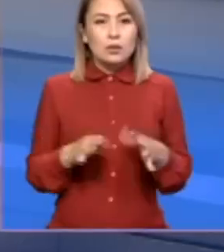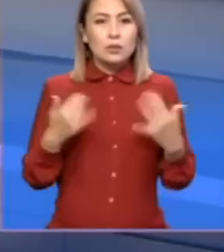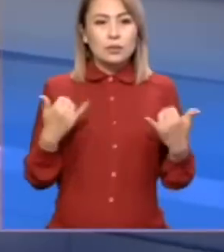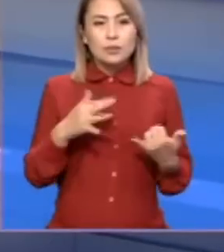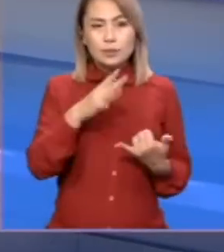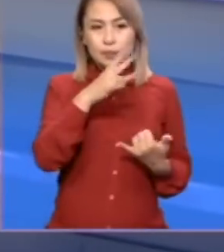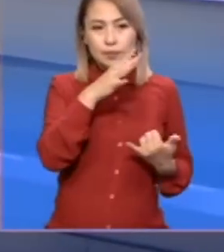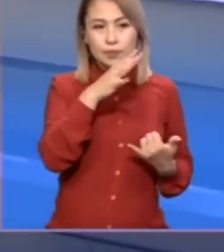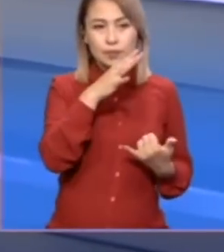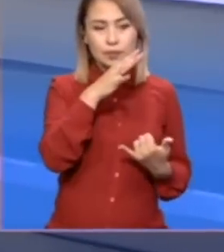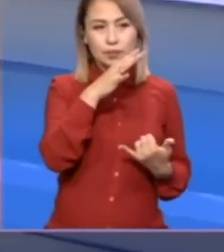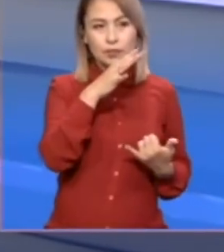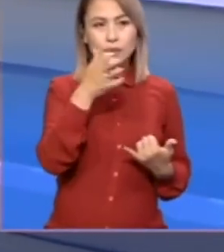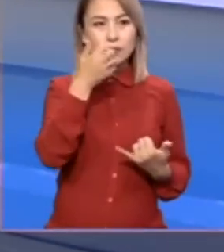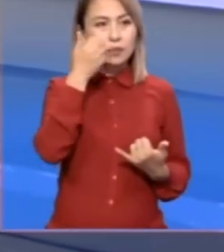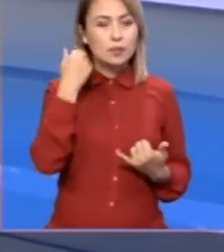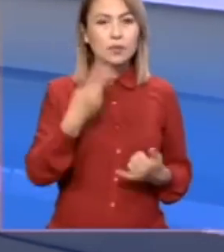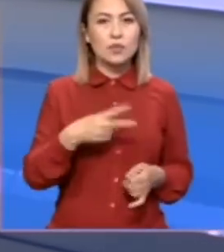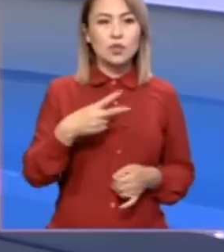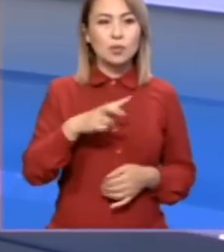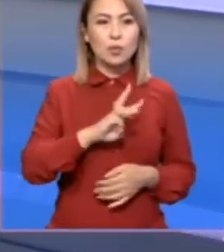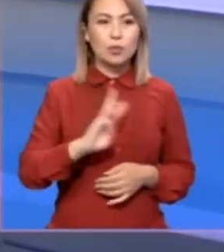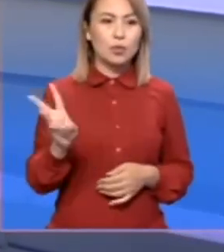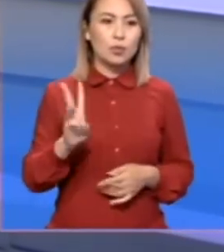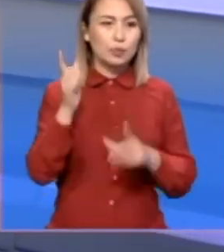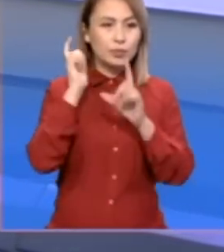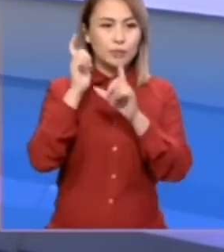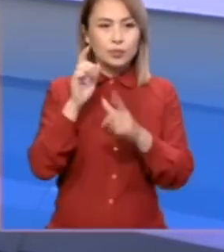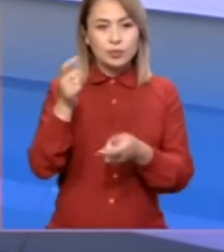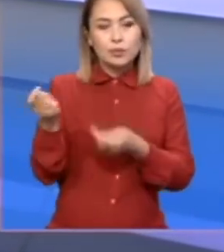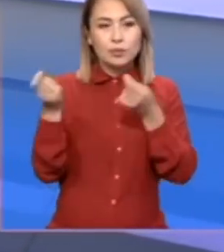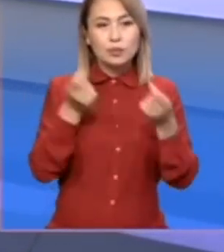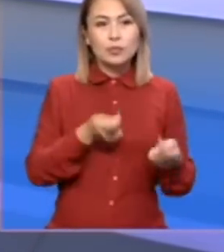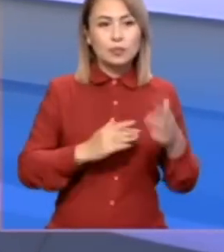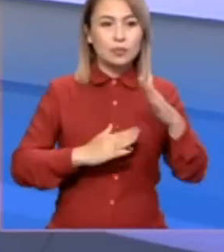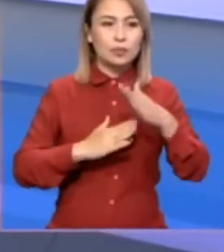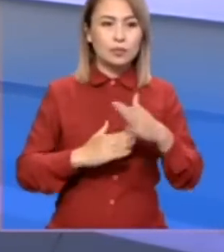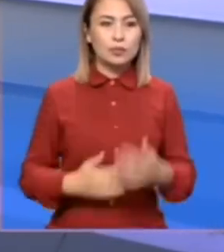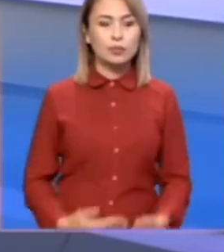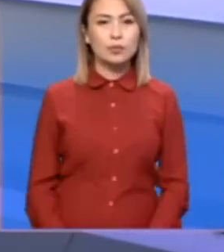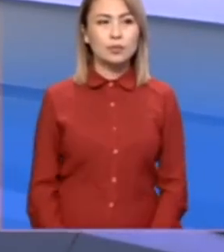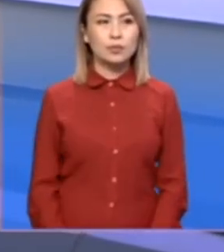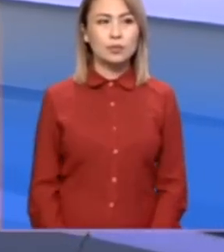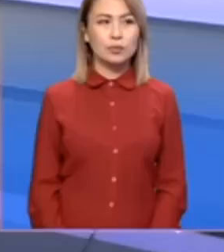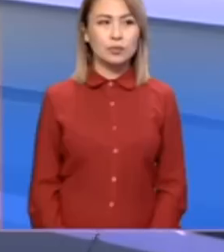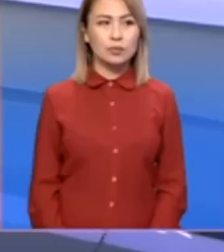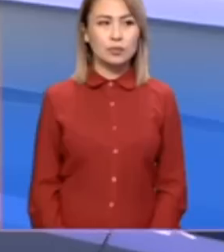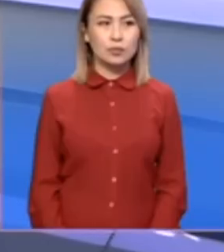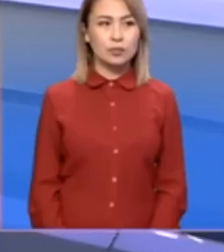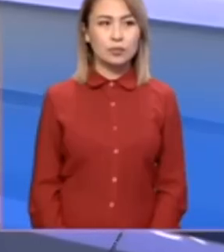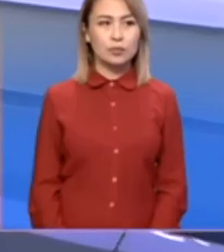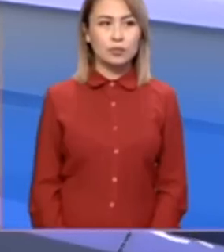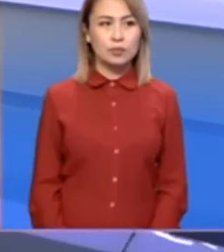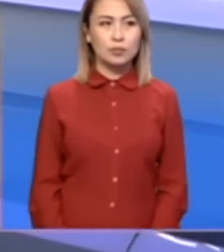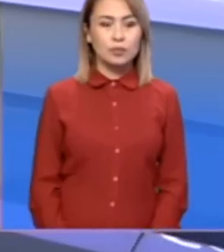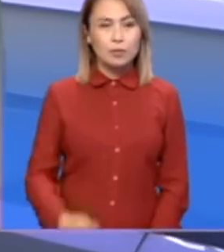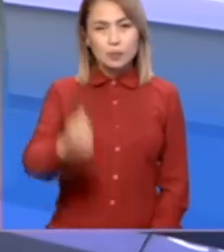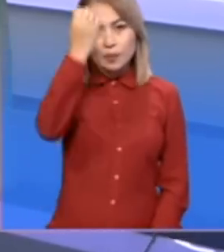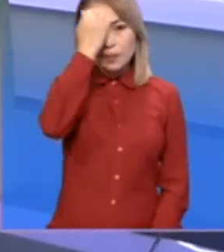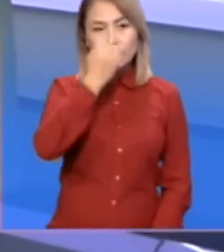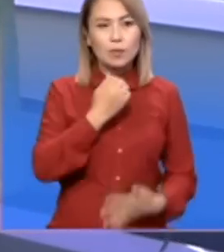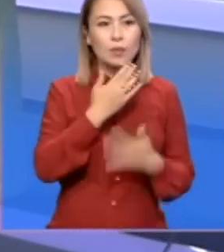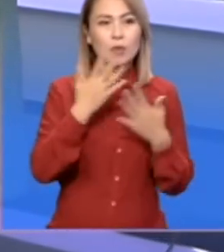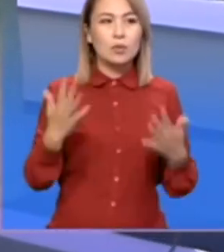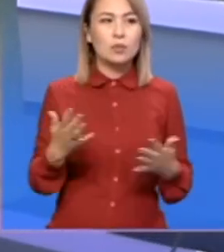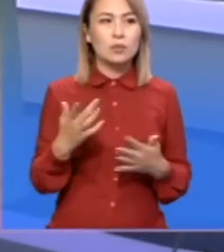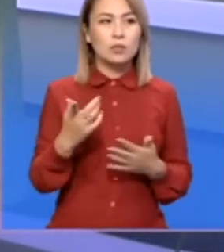таңда Транскаспий арқылы біз 20 миллион тоннадан артық тасымалдай алмаймыз. Пікіріңіз үшін сұхбат үшін рахмет. Біз енді